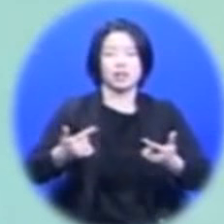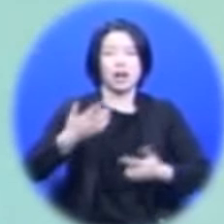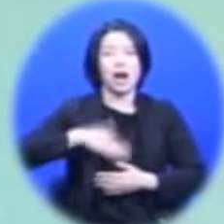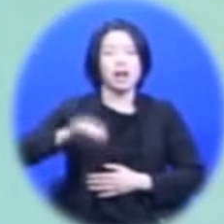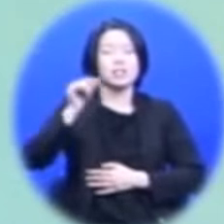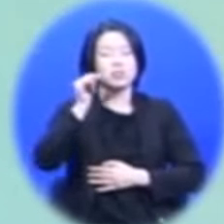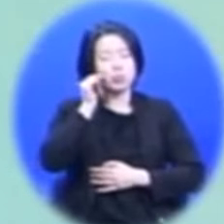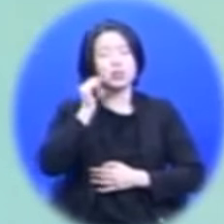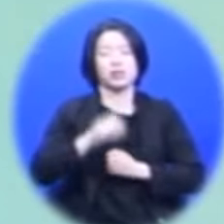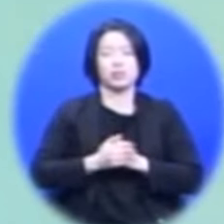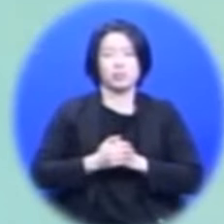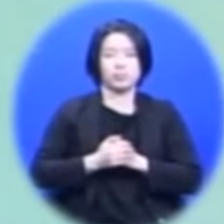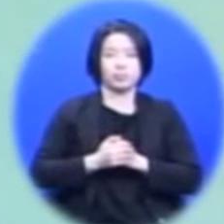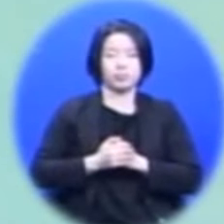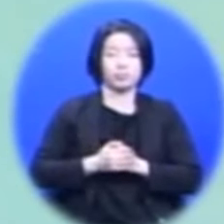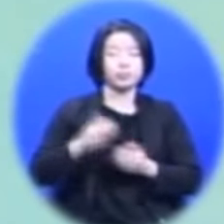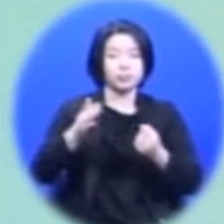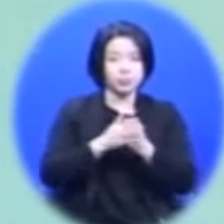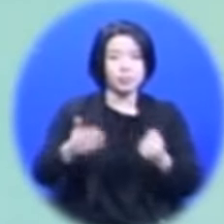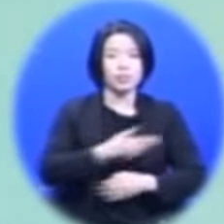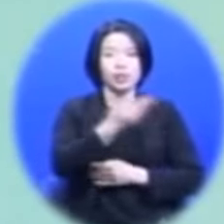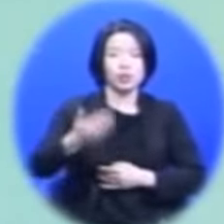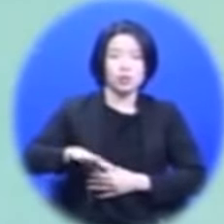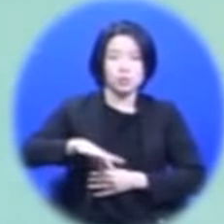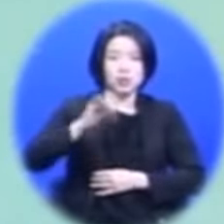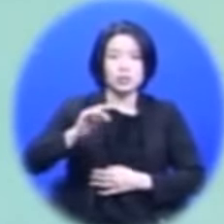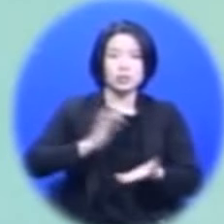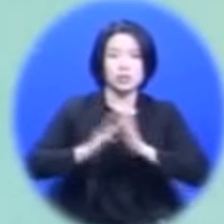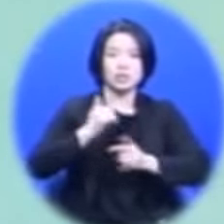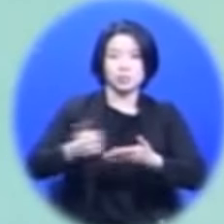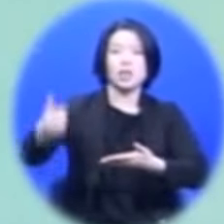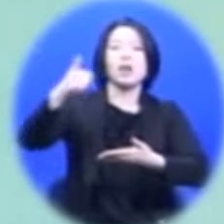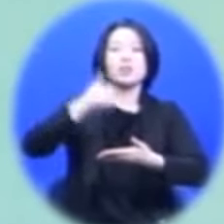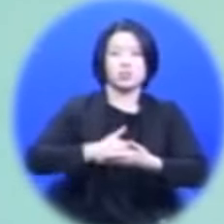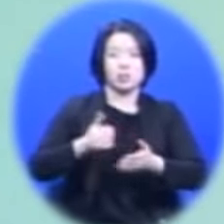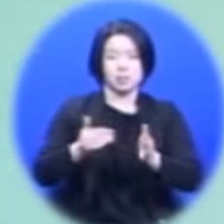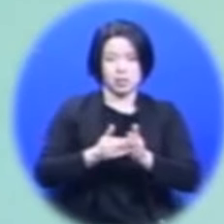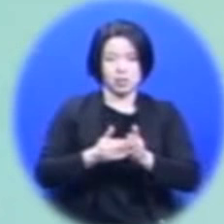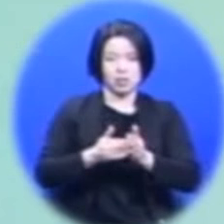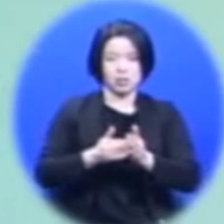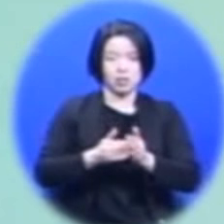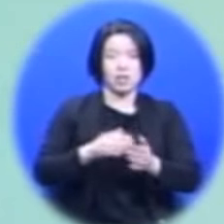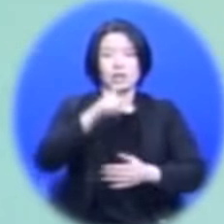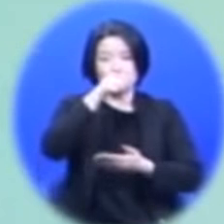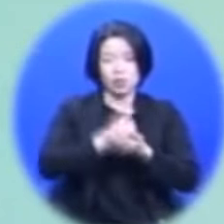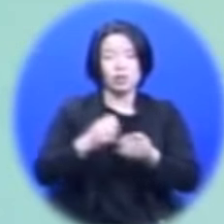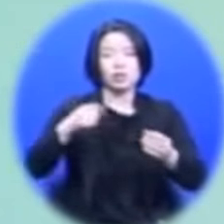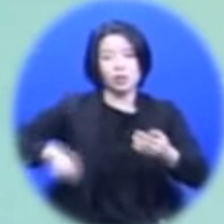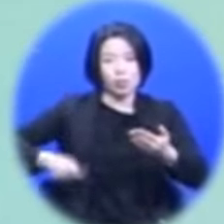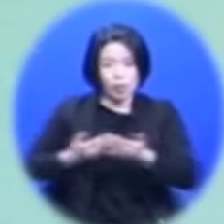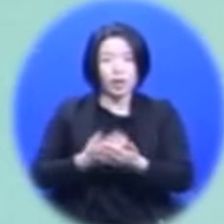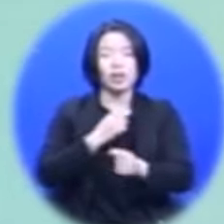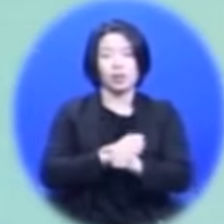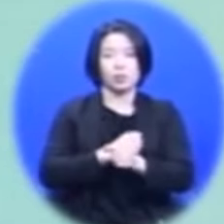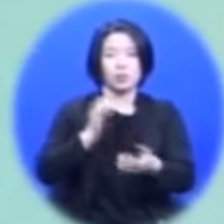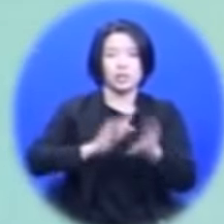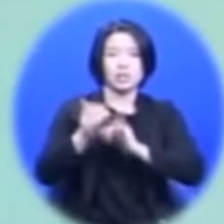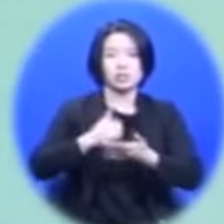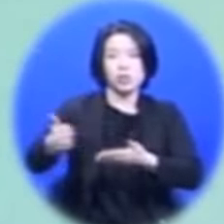못 해주시는 겁니다. 그러니 여러분이 먼저 예수님을 영접하셔야 됩니다. 죄를 회개하고 예수님을